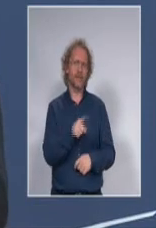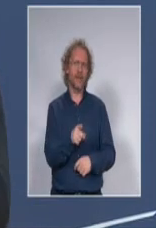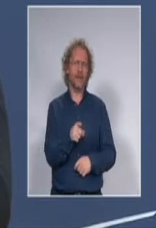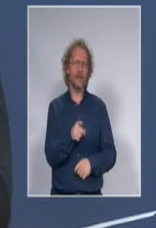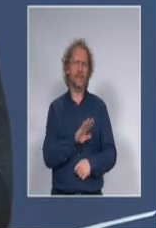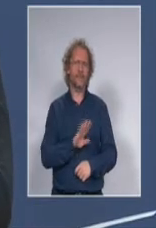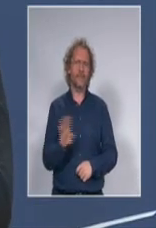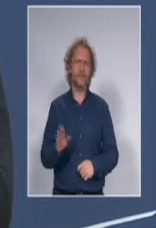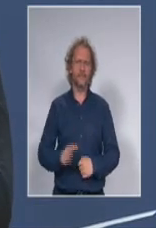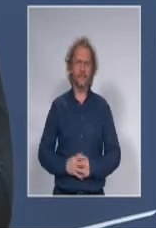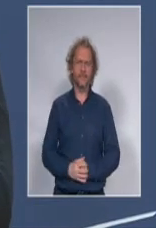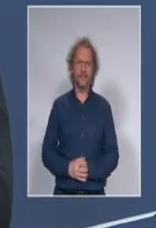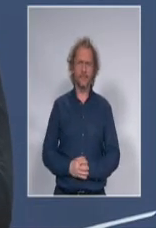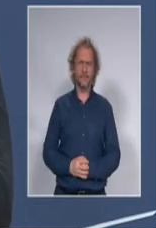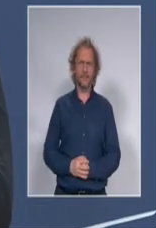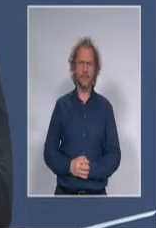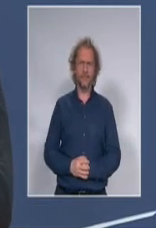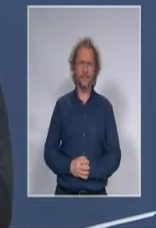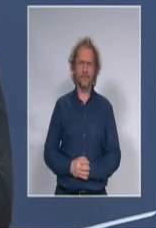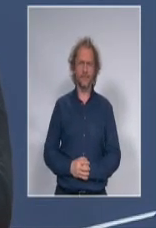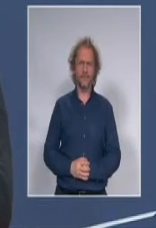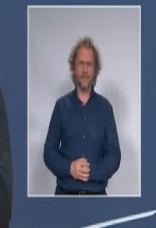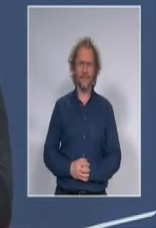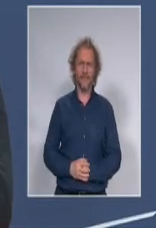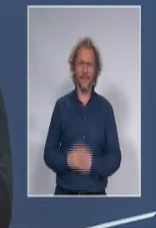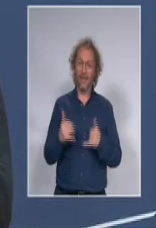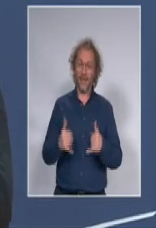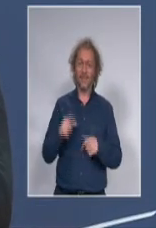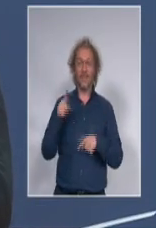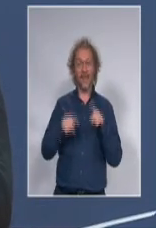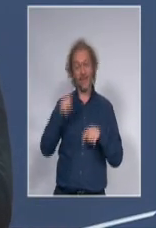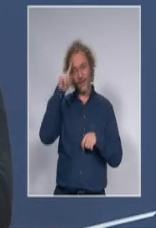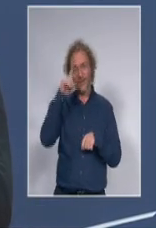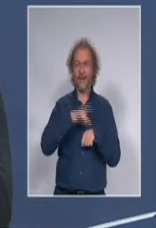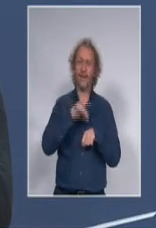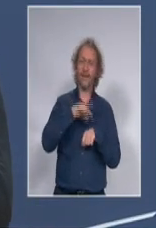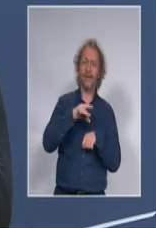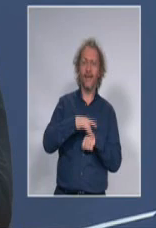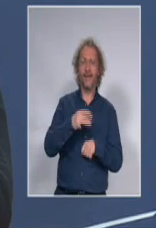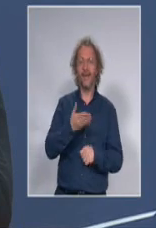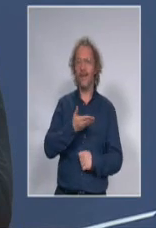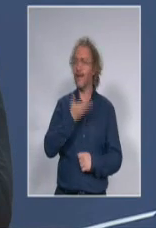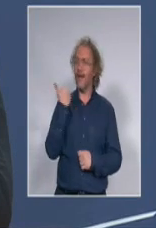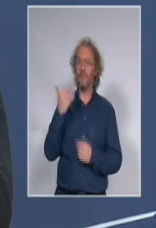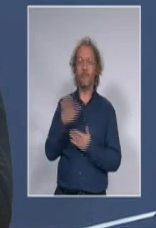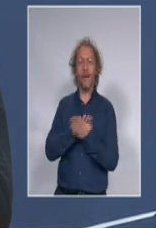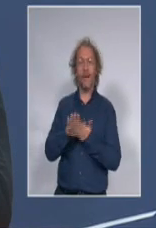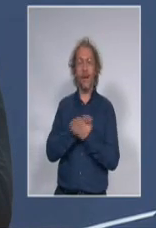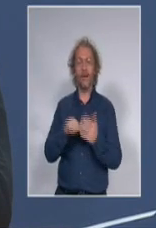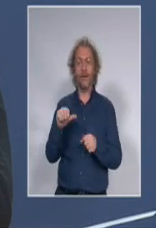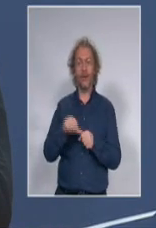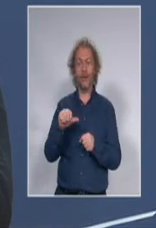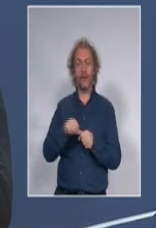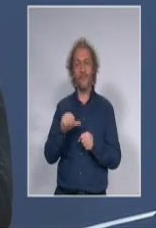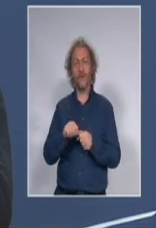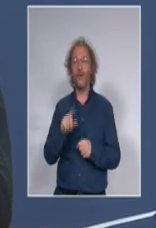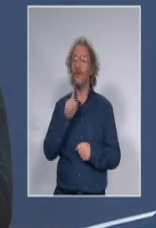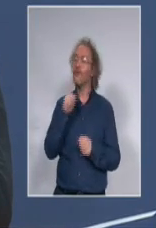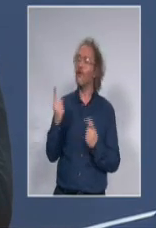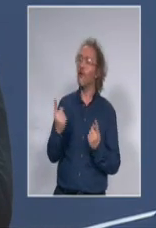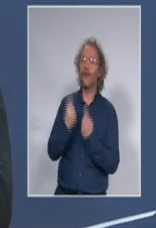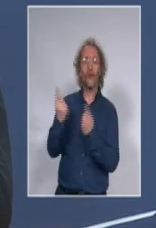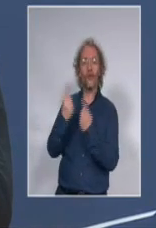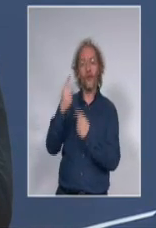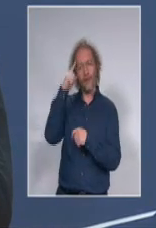Neko je danas izmislio celu priču o nestašici goriva. Ti će ljudi ići u zatvor, odmah da vas obavestim. Mi